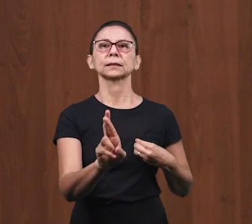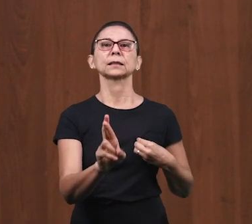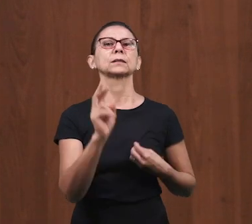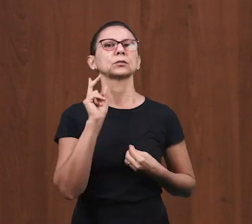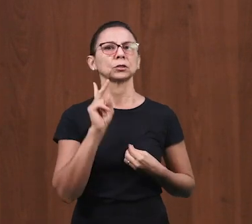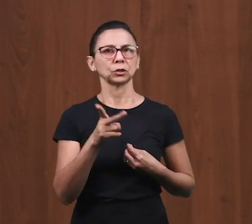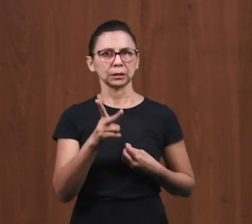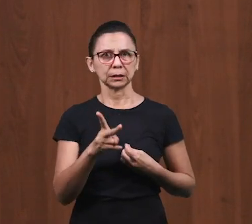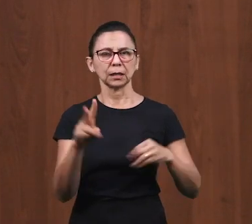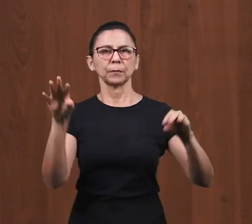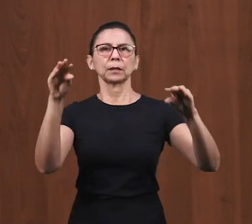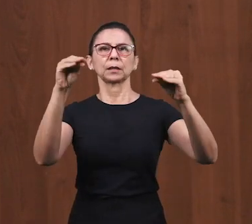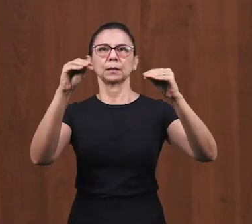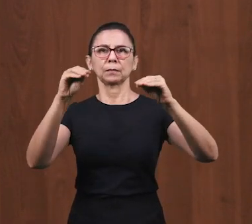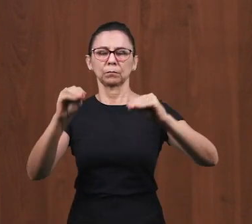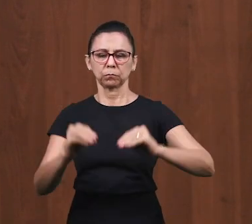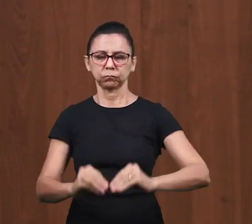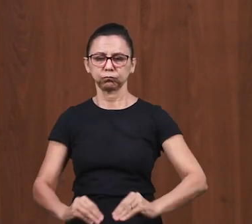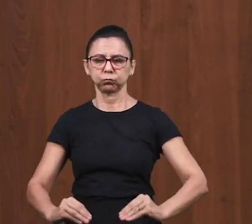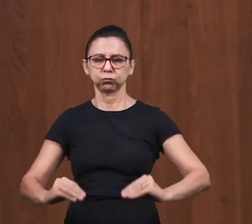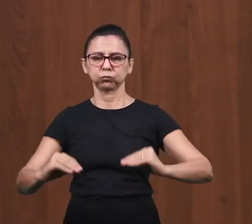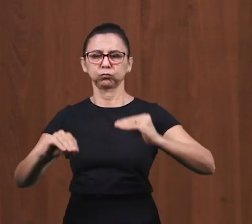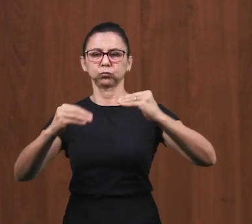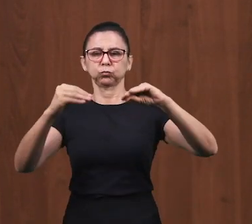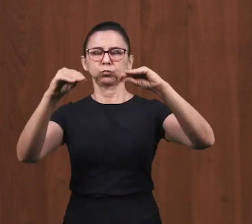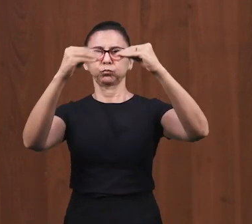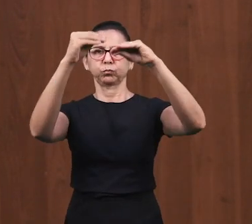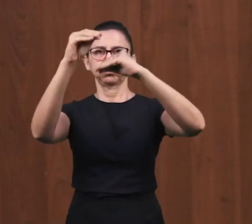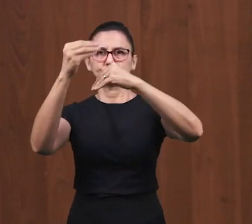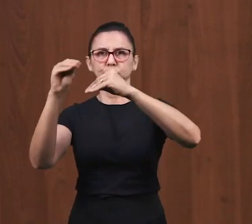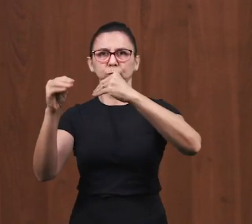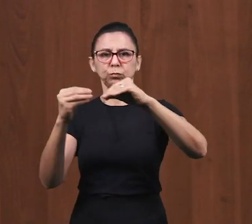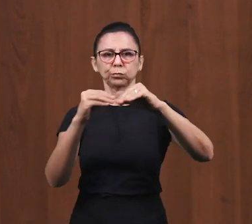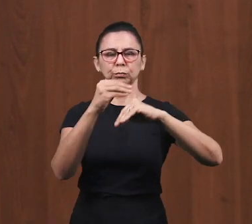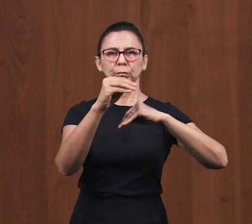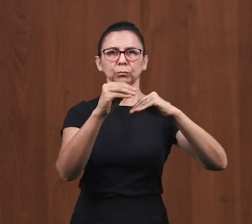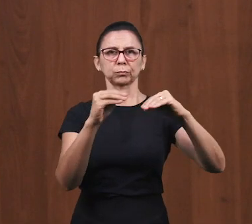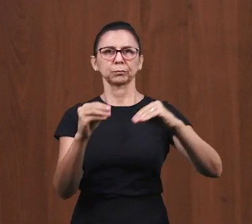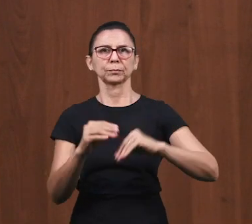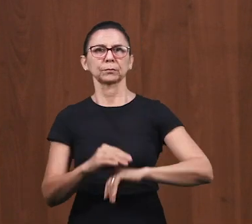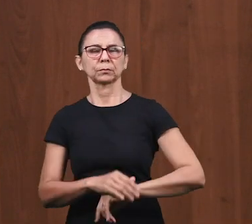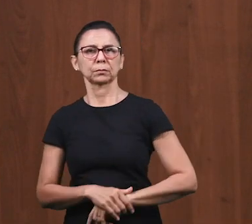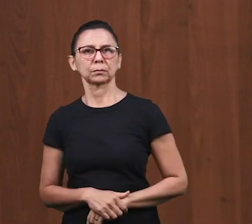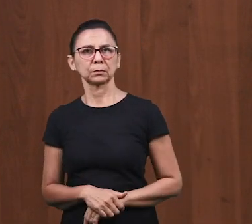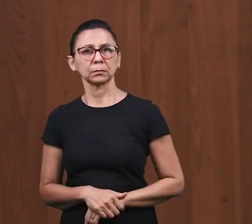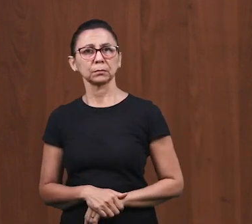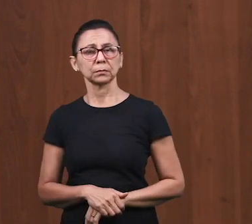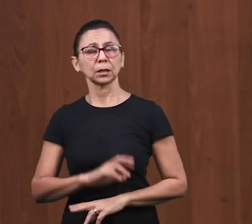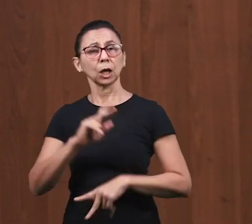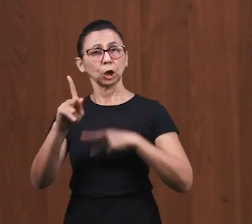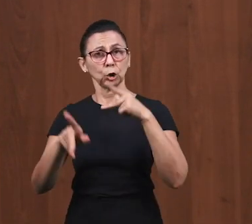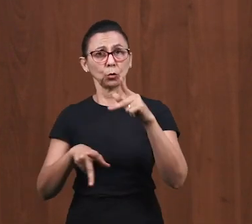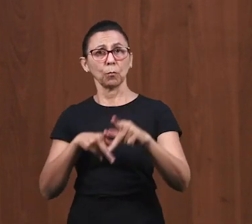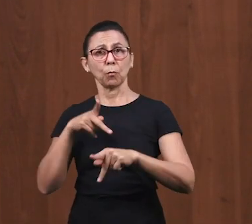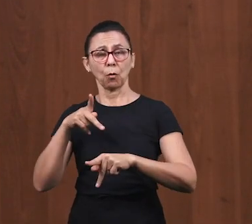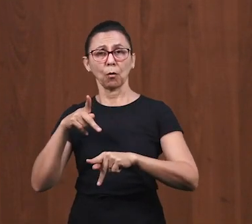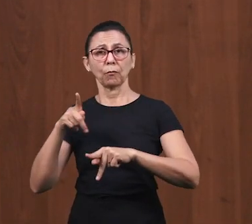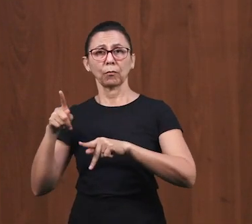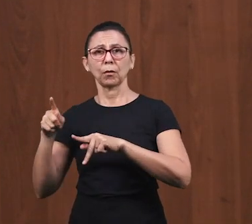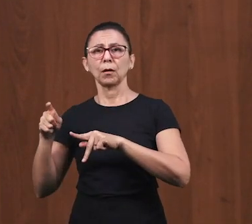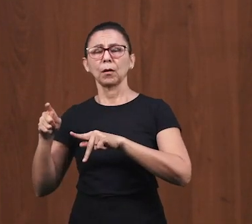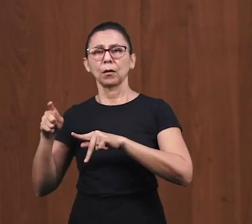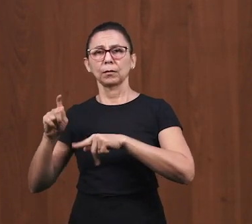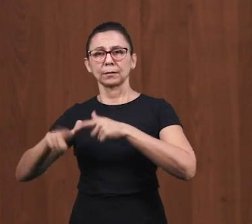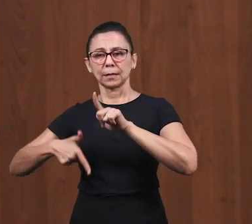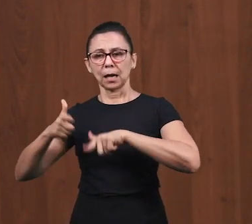était monté. Le peuple d'Israël qui marchait par le désert, il montait ce tabernacle pour adorer le